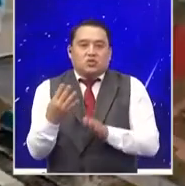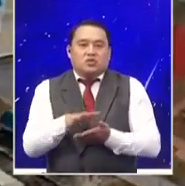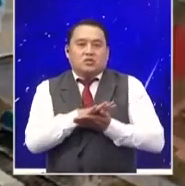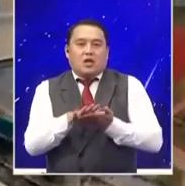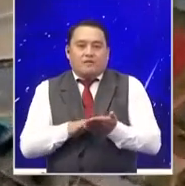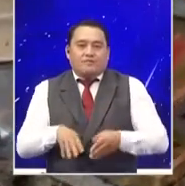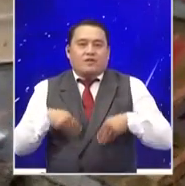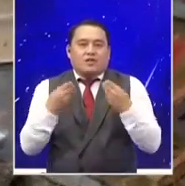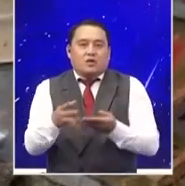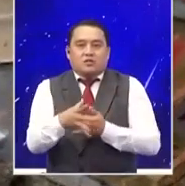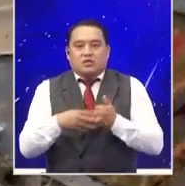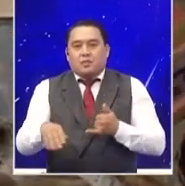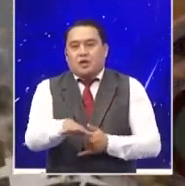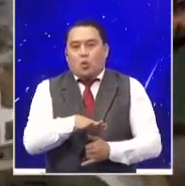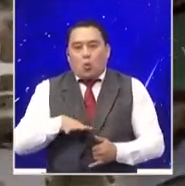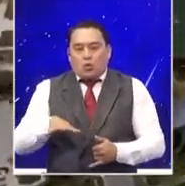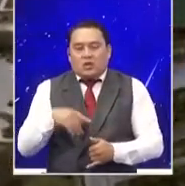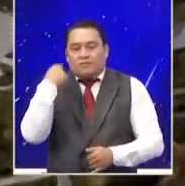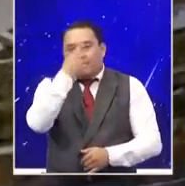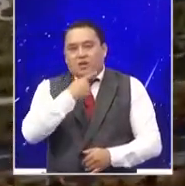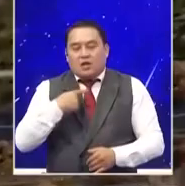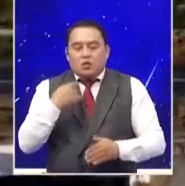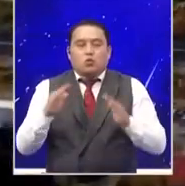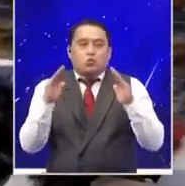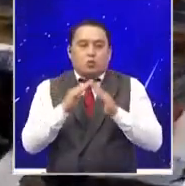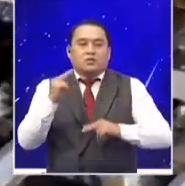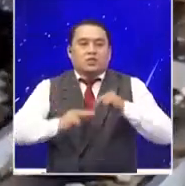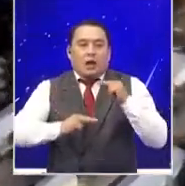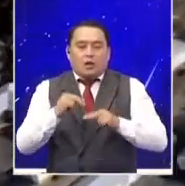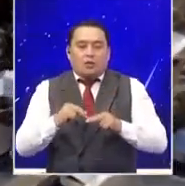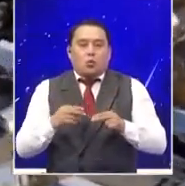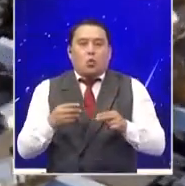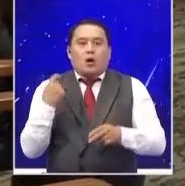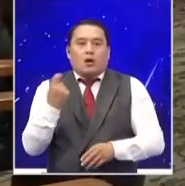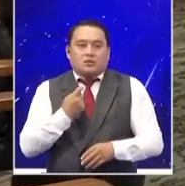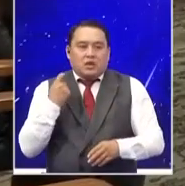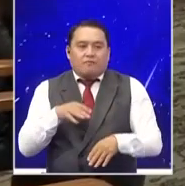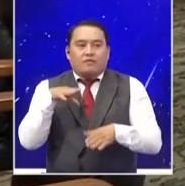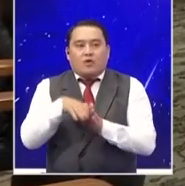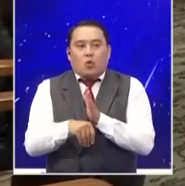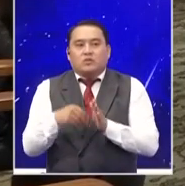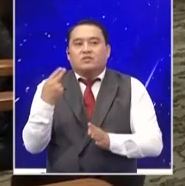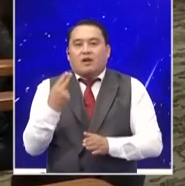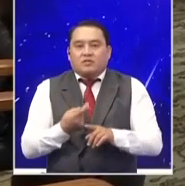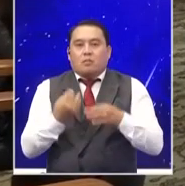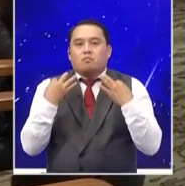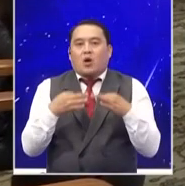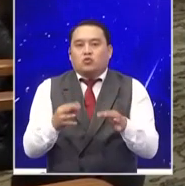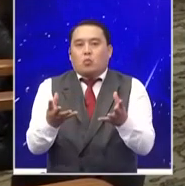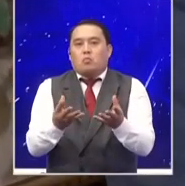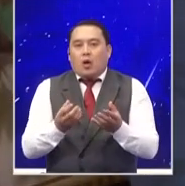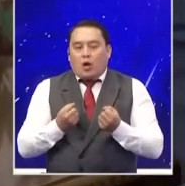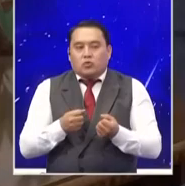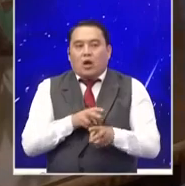на выделение земельных участков от индивидуального жилищного строительства до ведения хозяйства. Внедрение цифровизации позволит